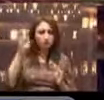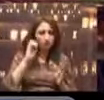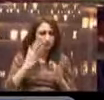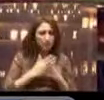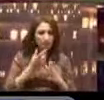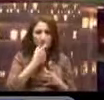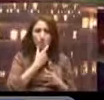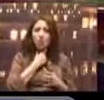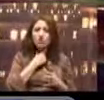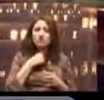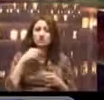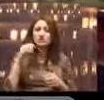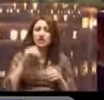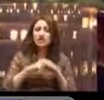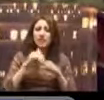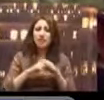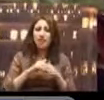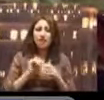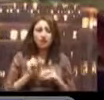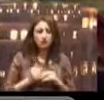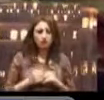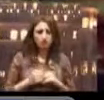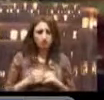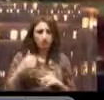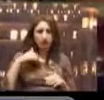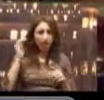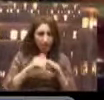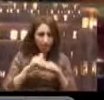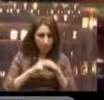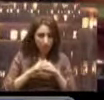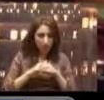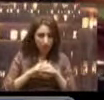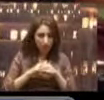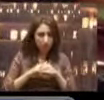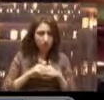موضوع الانتخابات ده بالنسبه لي هو عباره عن